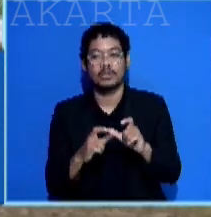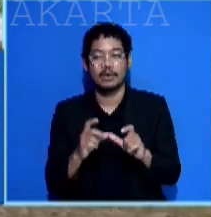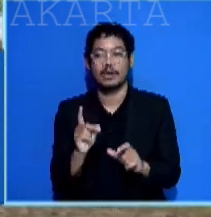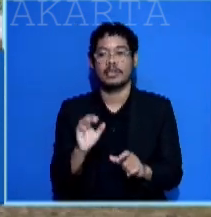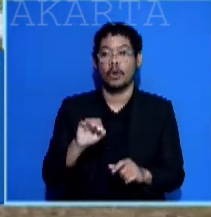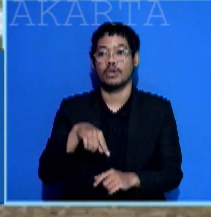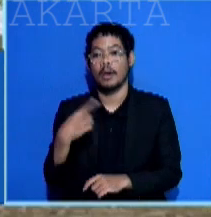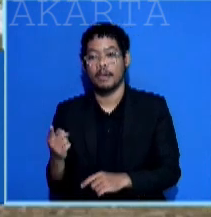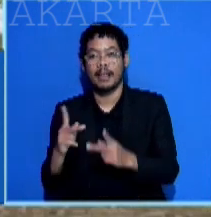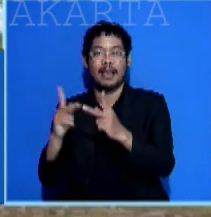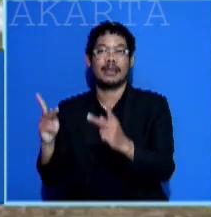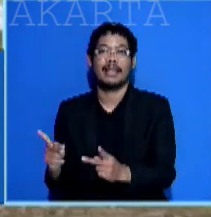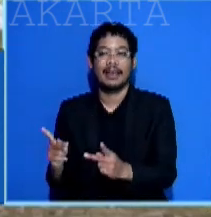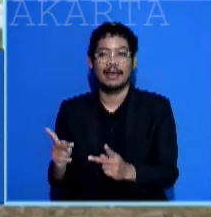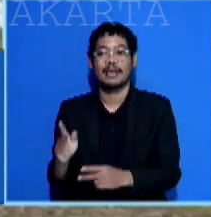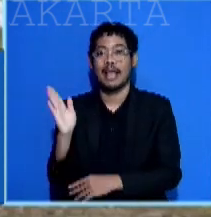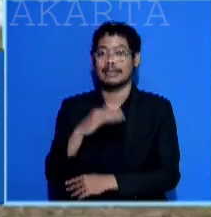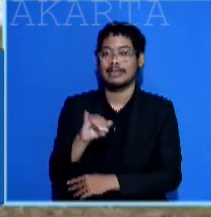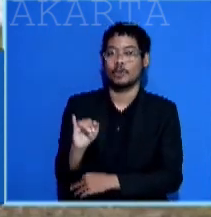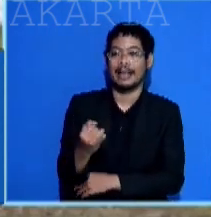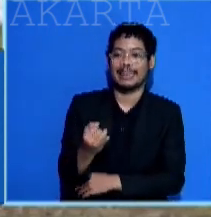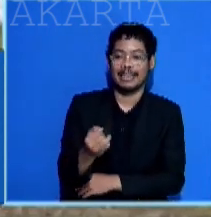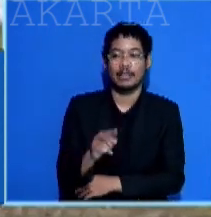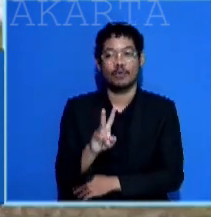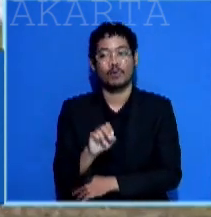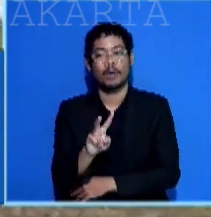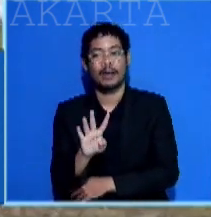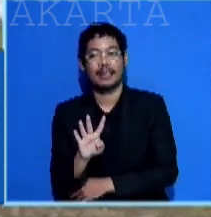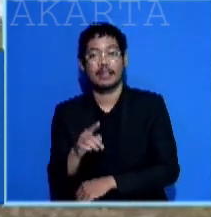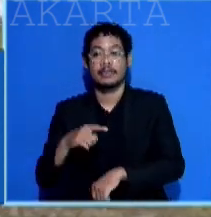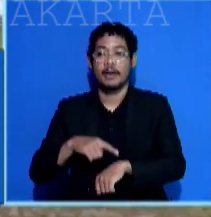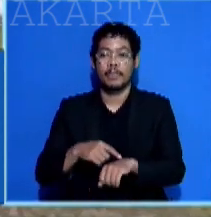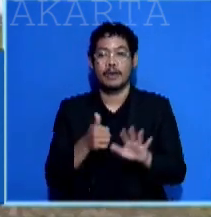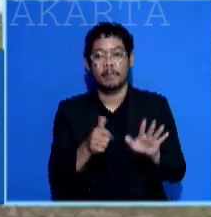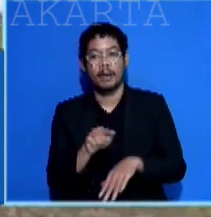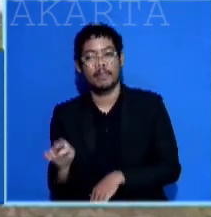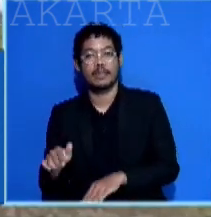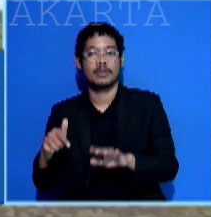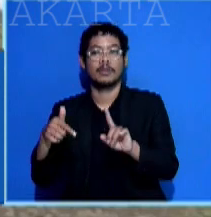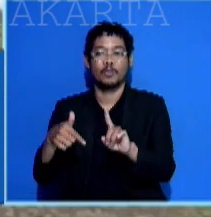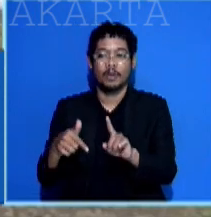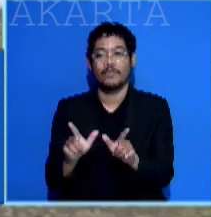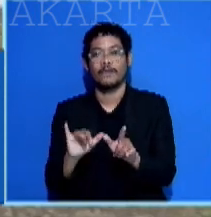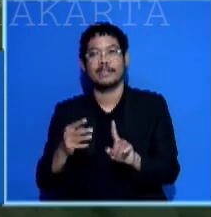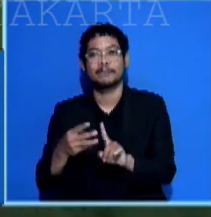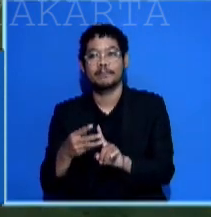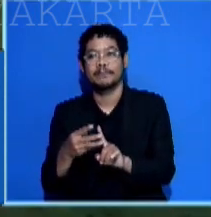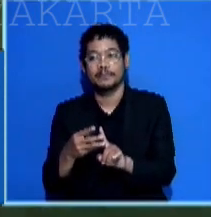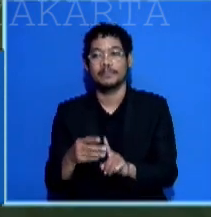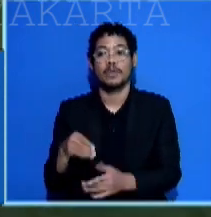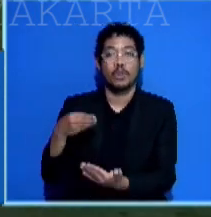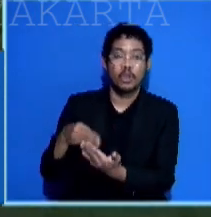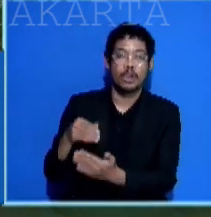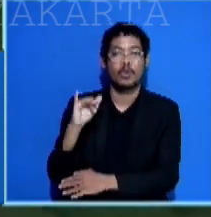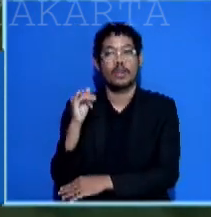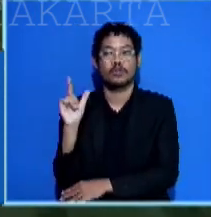Tengah pada Jumat 5 April 2024 mulai pukul 6.00 hingga 17 Waktu Indonesia Barat namun tol fungsional Solo Jogja ini hanya